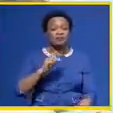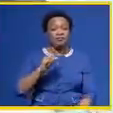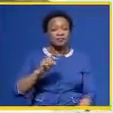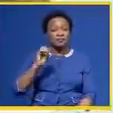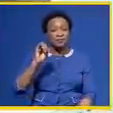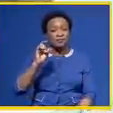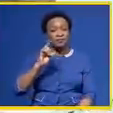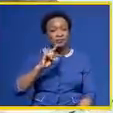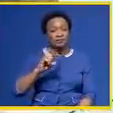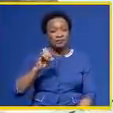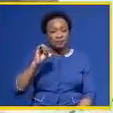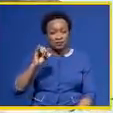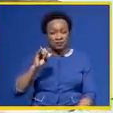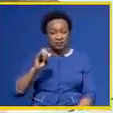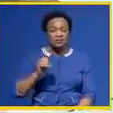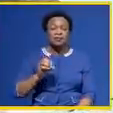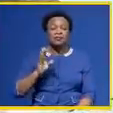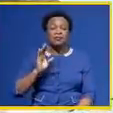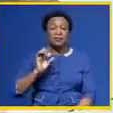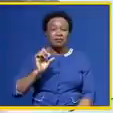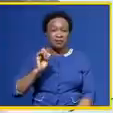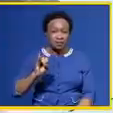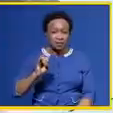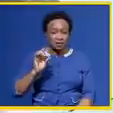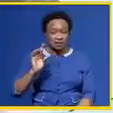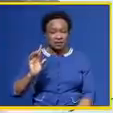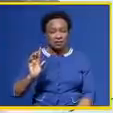Abdurrahman na Ibrahim Balisusa.